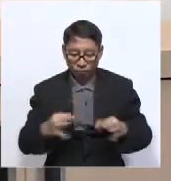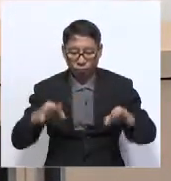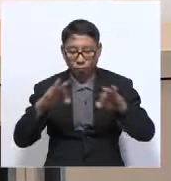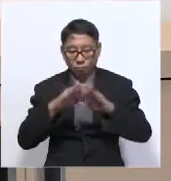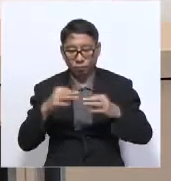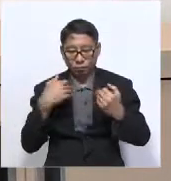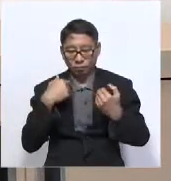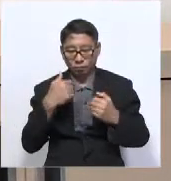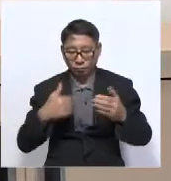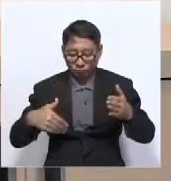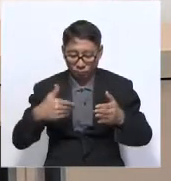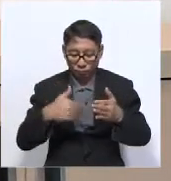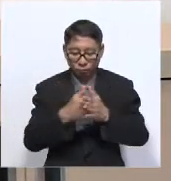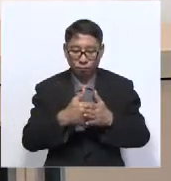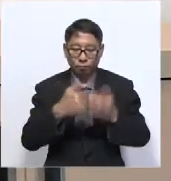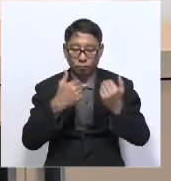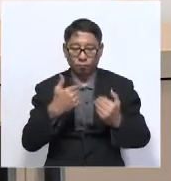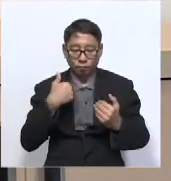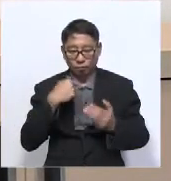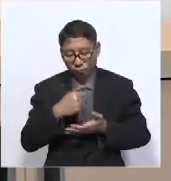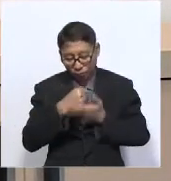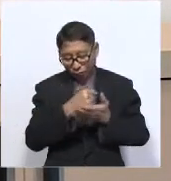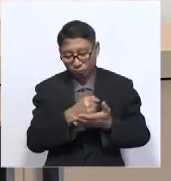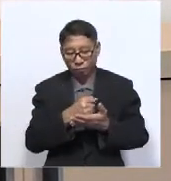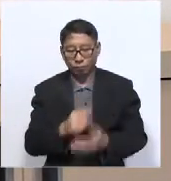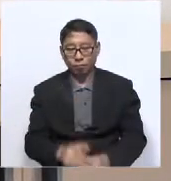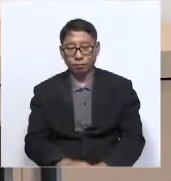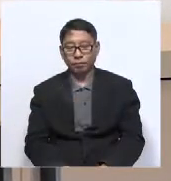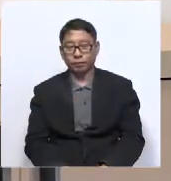อยู่ในแผนครับที่เราคงจะต้องไปนั่งช่วยกันแล้ว